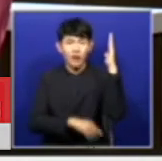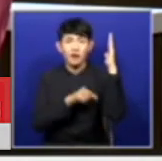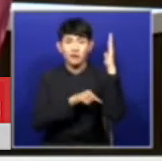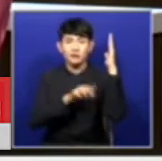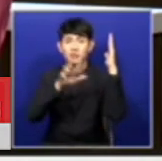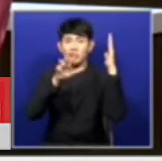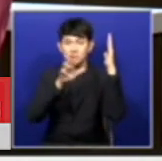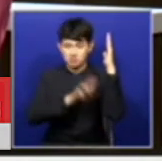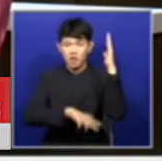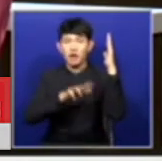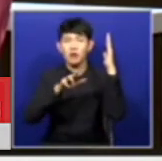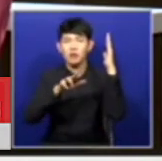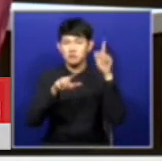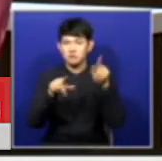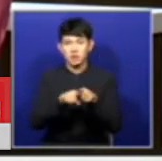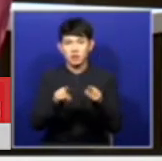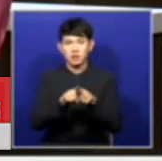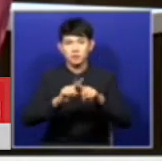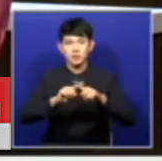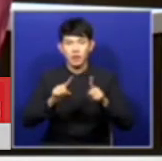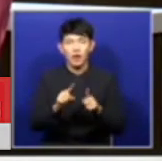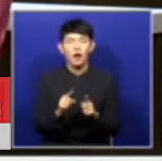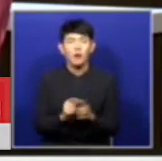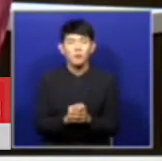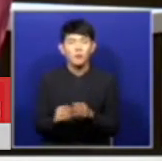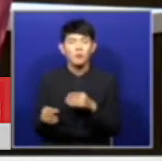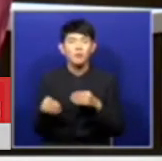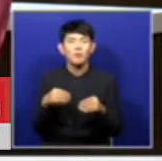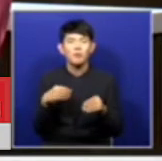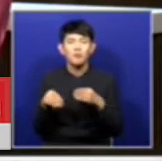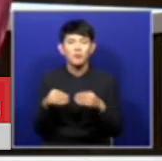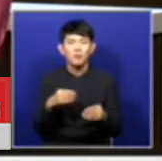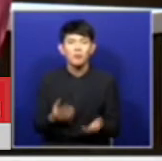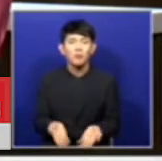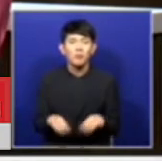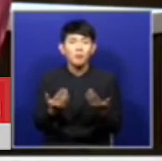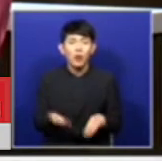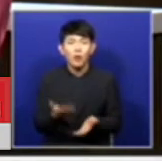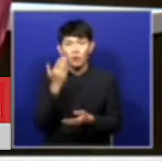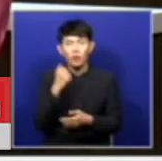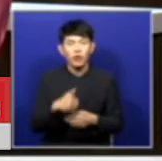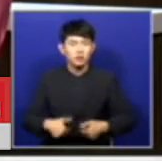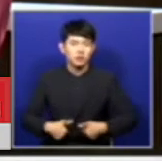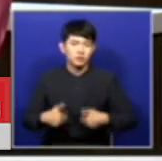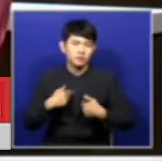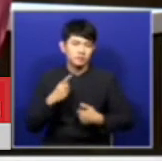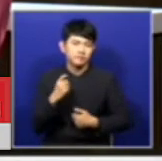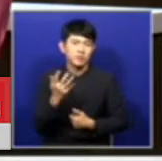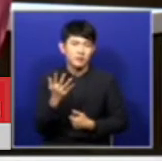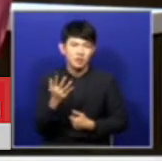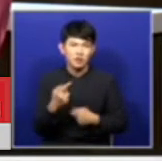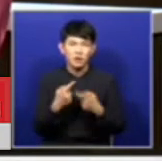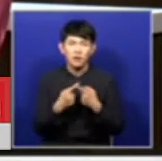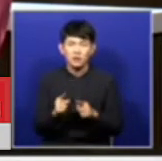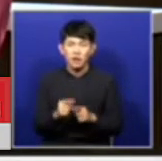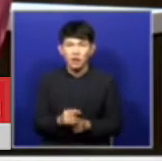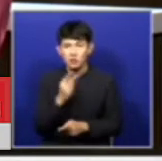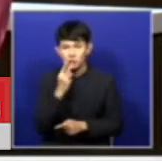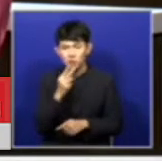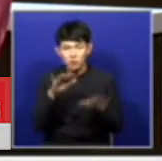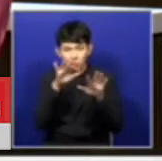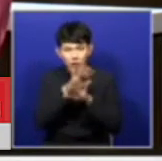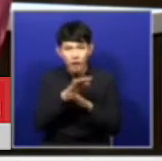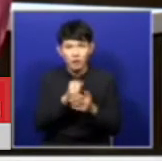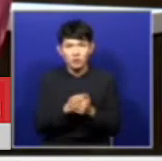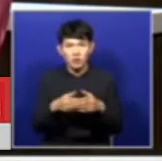ไม่ต่างกันครับแต่ว่าเบาบางกว่าเพราะว่าไม่ได้ใช้มาตรการรุนแรงจนกระทั่งถึงชีวิตแต่นี่คือกระบวนการในการแสดง